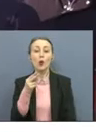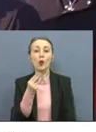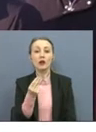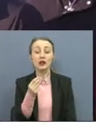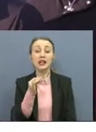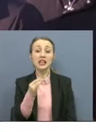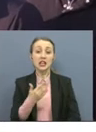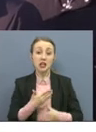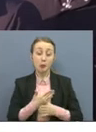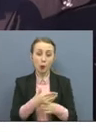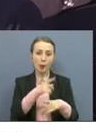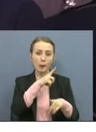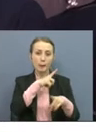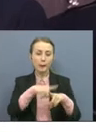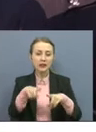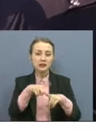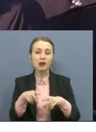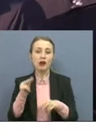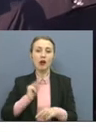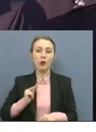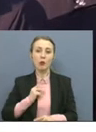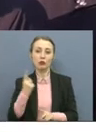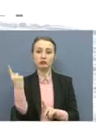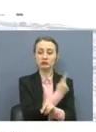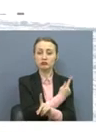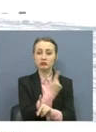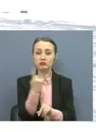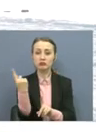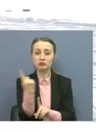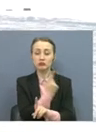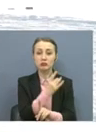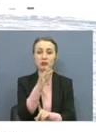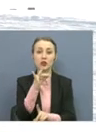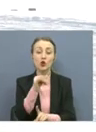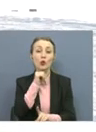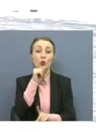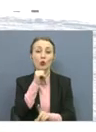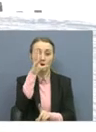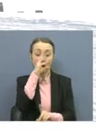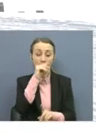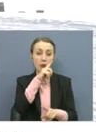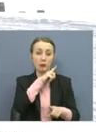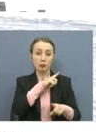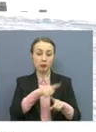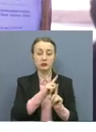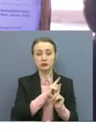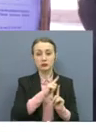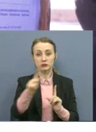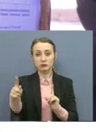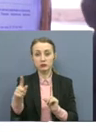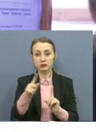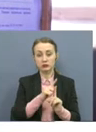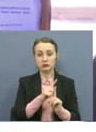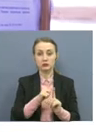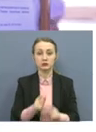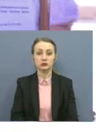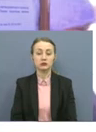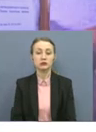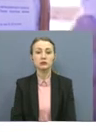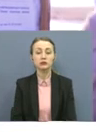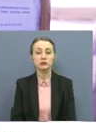мен Зерендіде еңбек ететін жергілікті тұрғындардың жұмысқа тез жетуіне септігін тигізеді. Сондай-ақ Қостанай тас жолын Зерендімен байланыстырады.